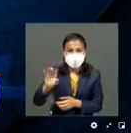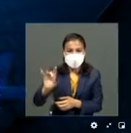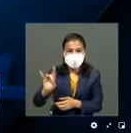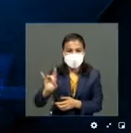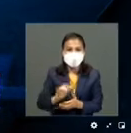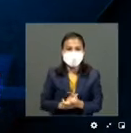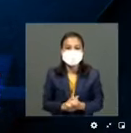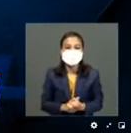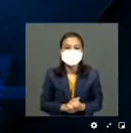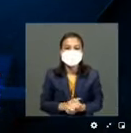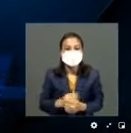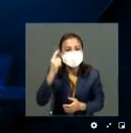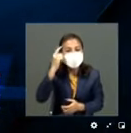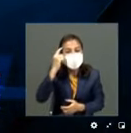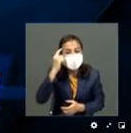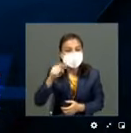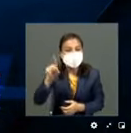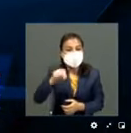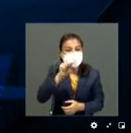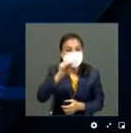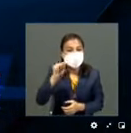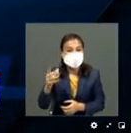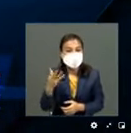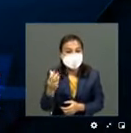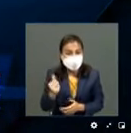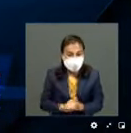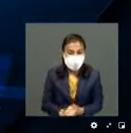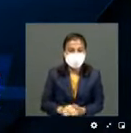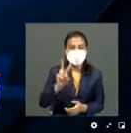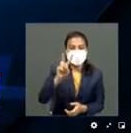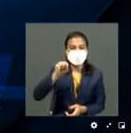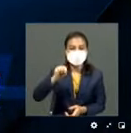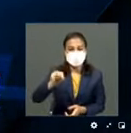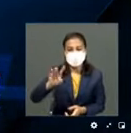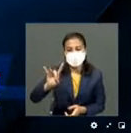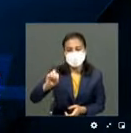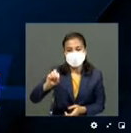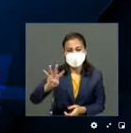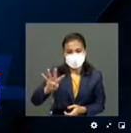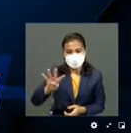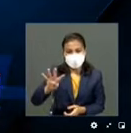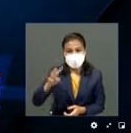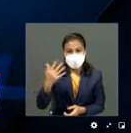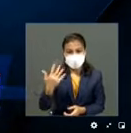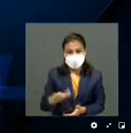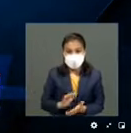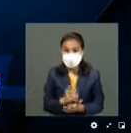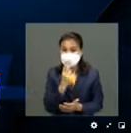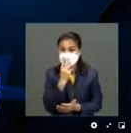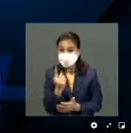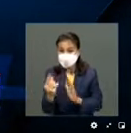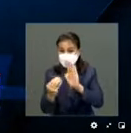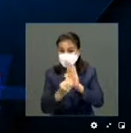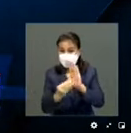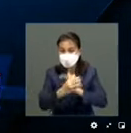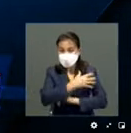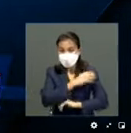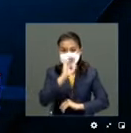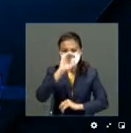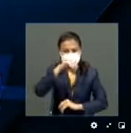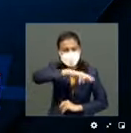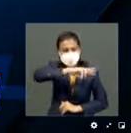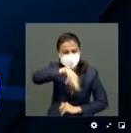ายคิดเป็นยอดผู้ติดเชื้อ 2.84% นะคะคือจะเห็นภาพว่ากทม.ก็ระดมตรวจอย่าง